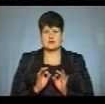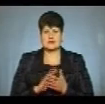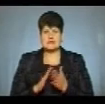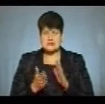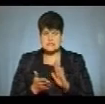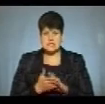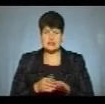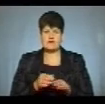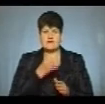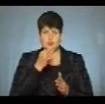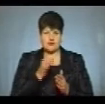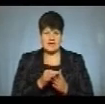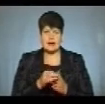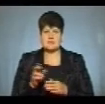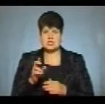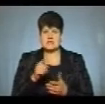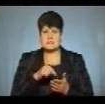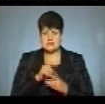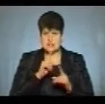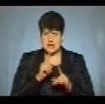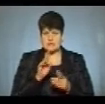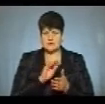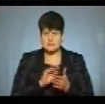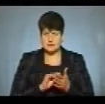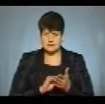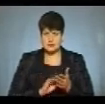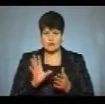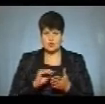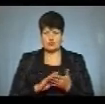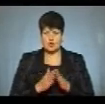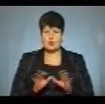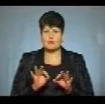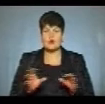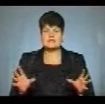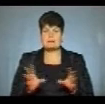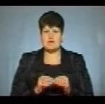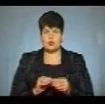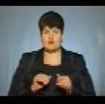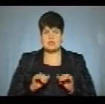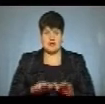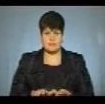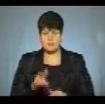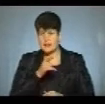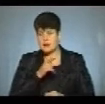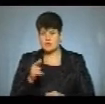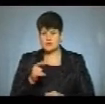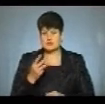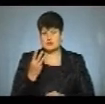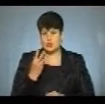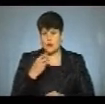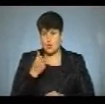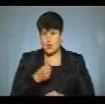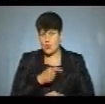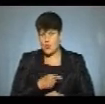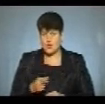стан, відповідає Бережанська міська рада, де ці всі умови прописані в договорі про спільну діяльність. На протязі майже